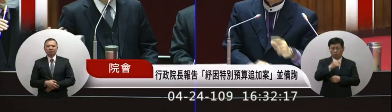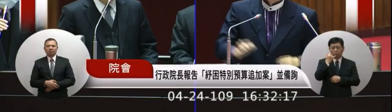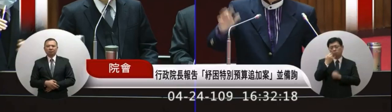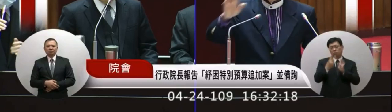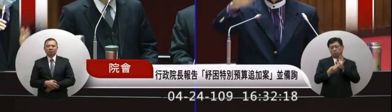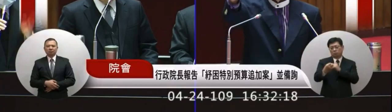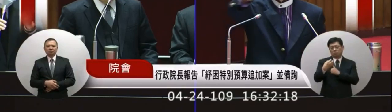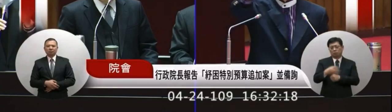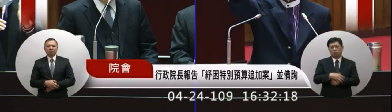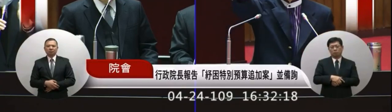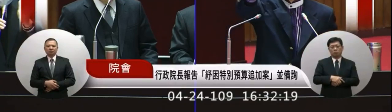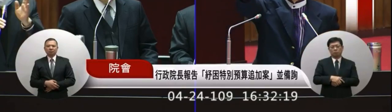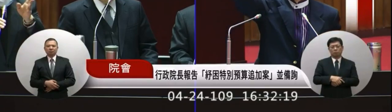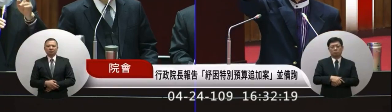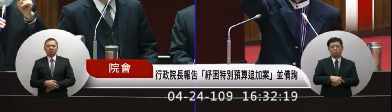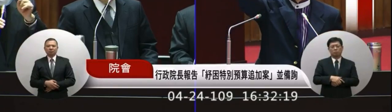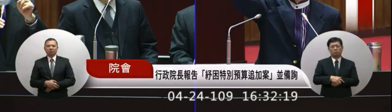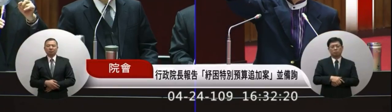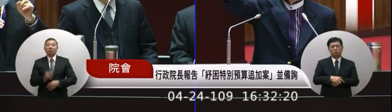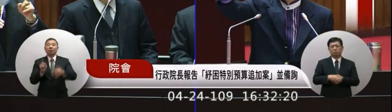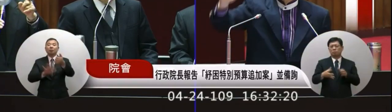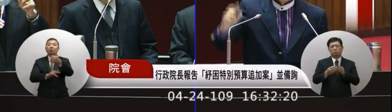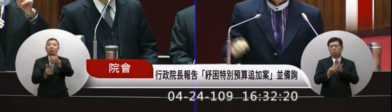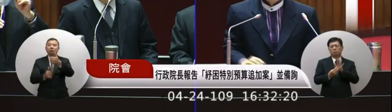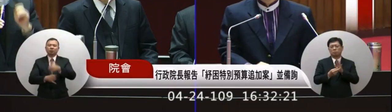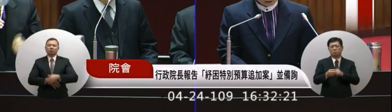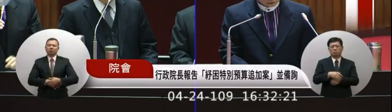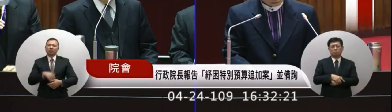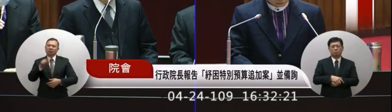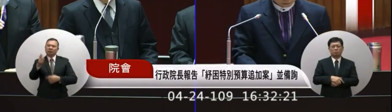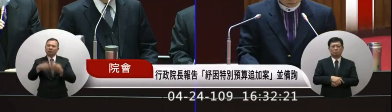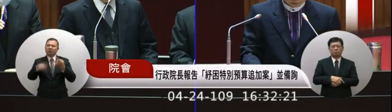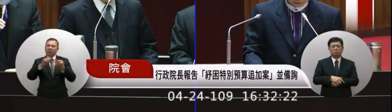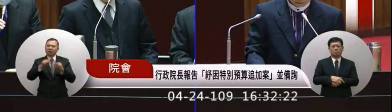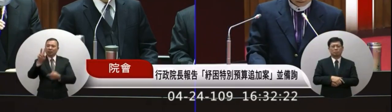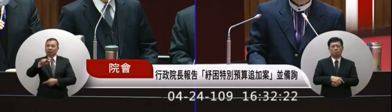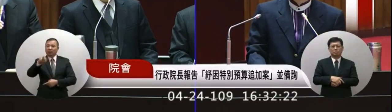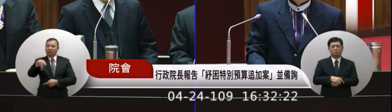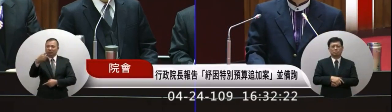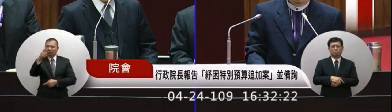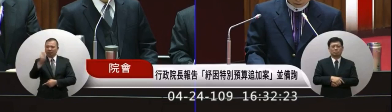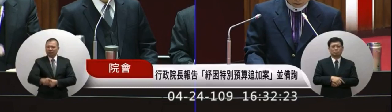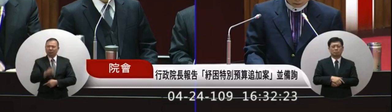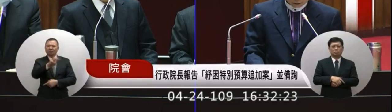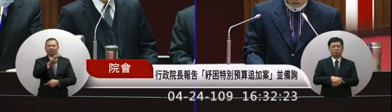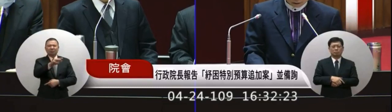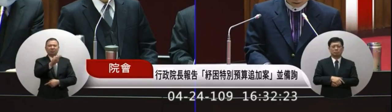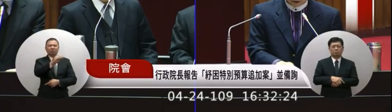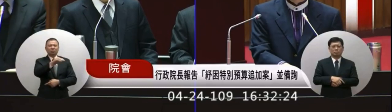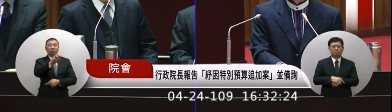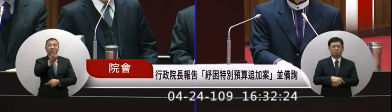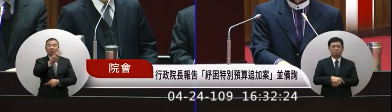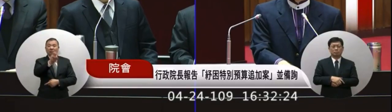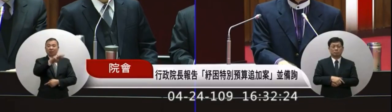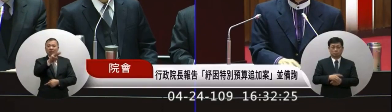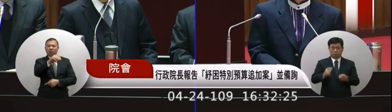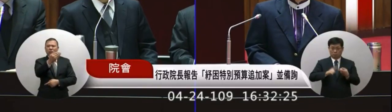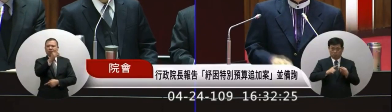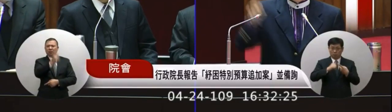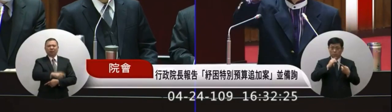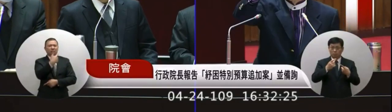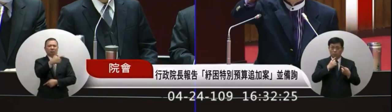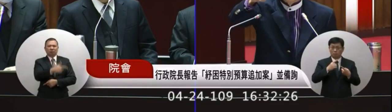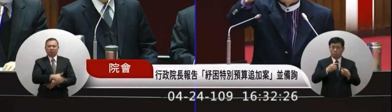可以讲，没有错不要讲哈。 委员，那个应该是2100亿的，不是3900亿。 新冠肺炎当